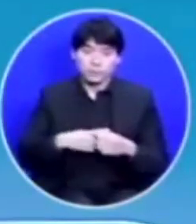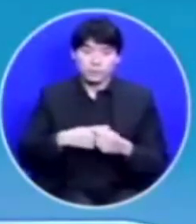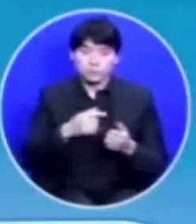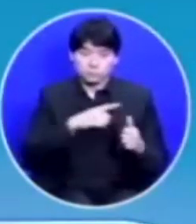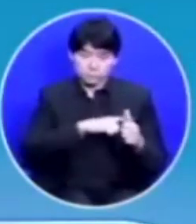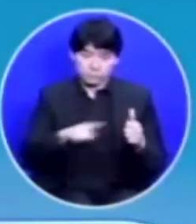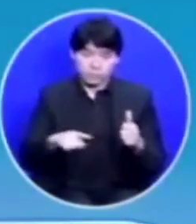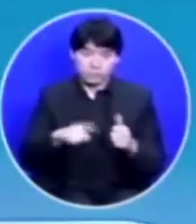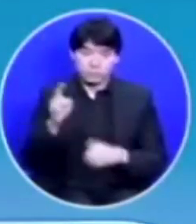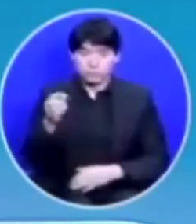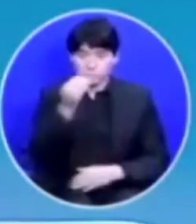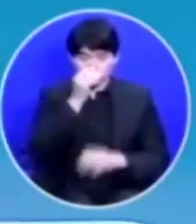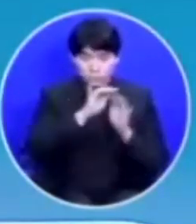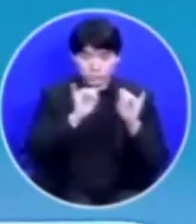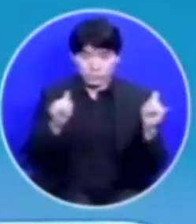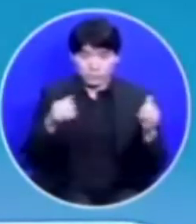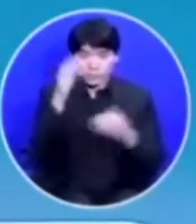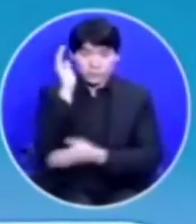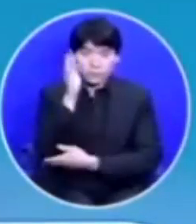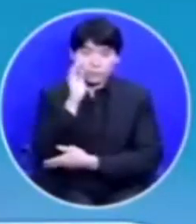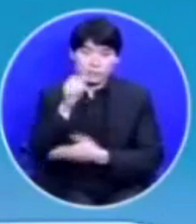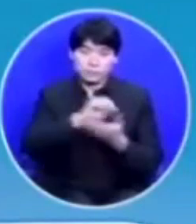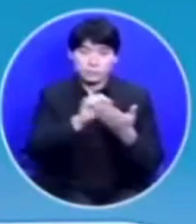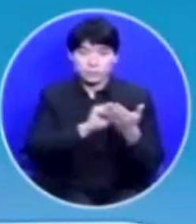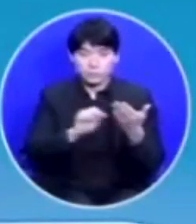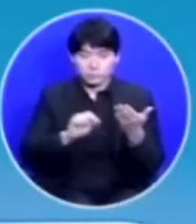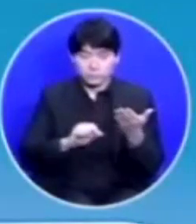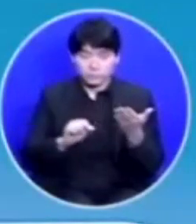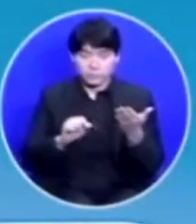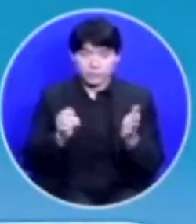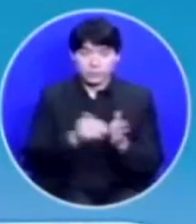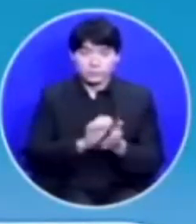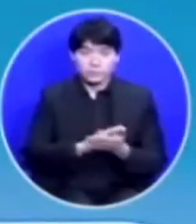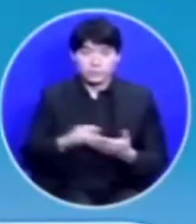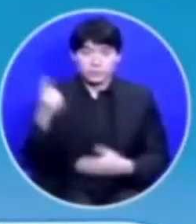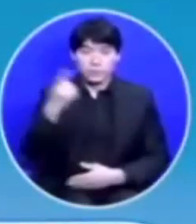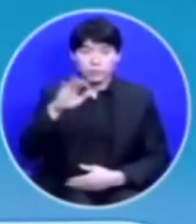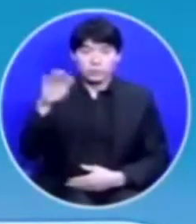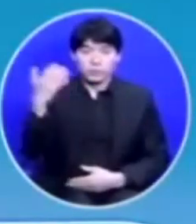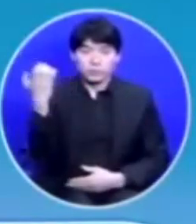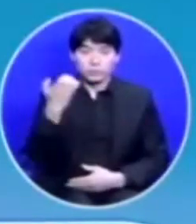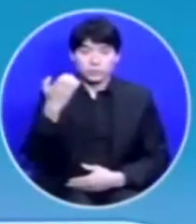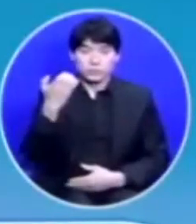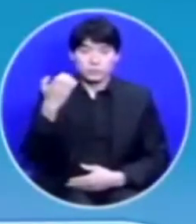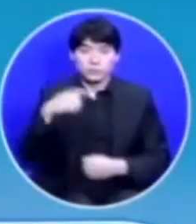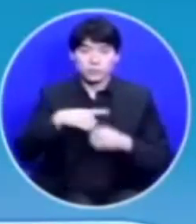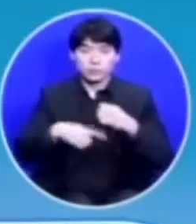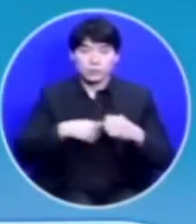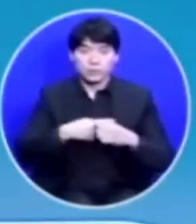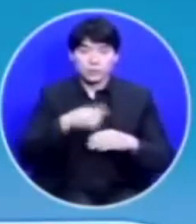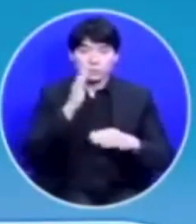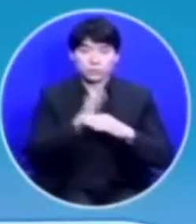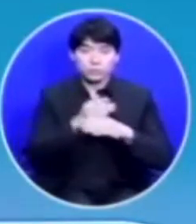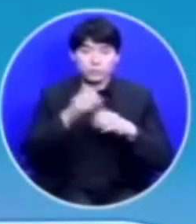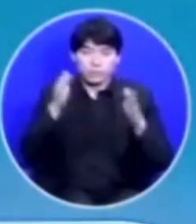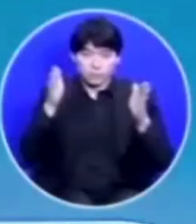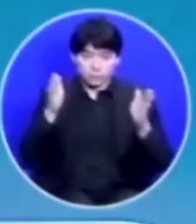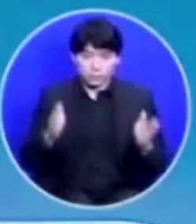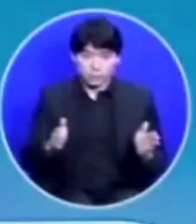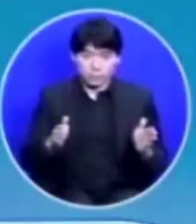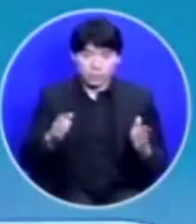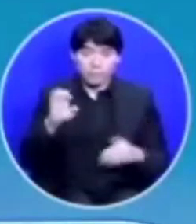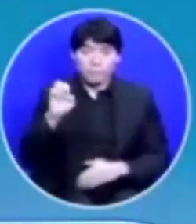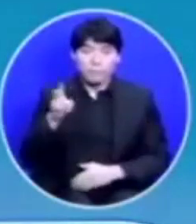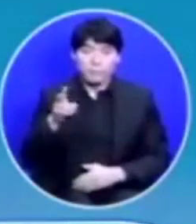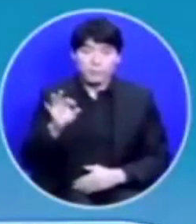이야기를 에 거기에 글로 쓰셨습니다 아 1990년대 중반까지도 분명히 평양에